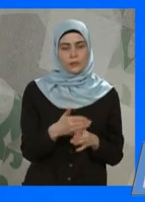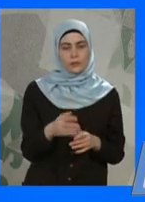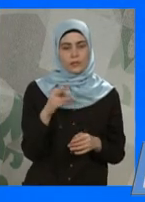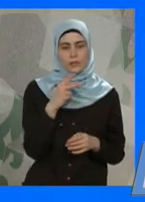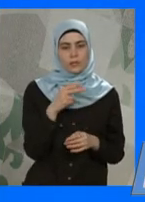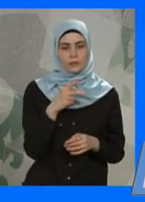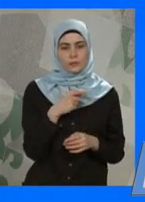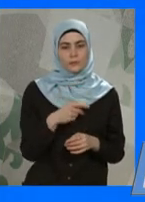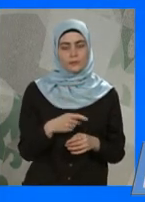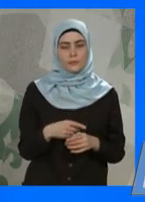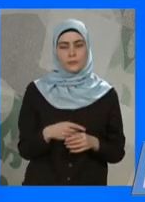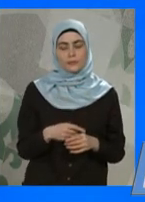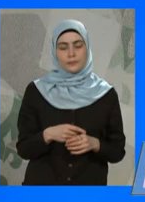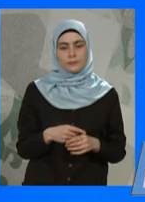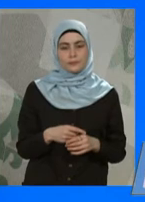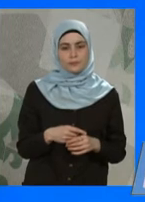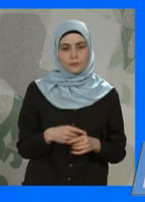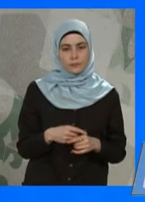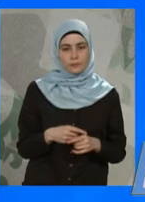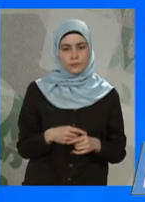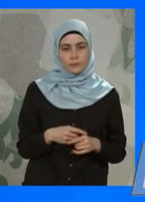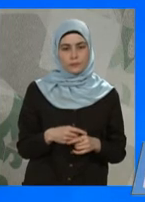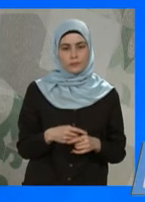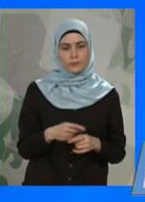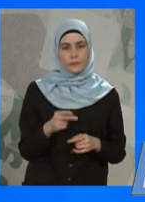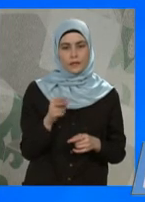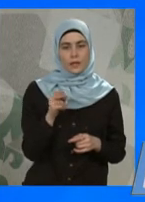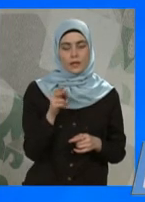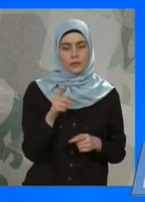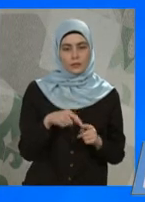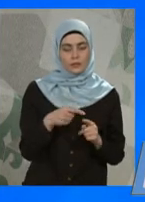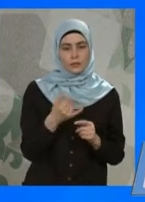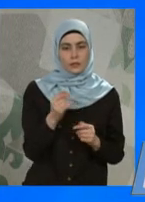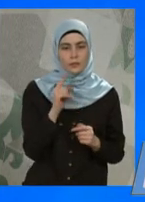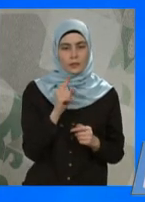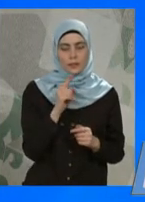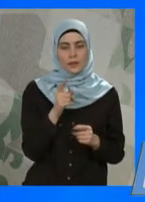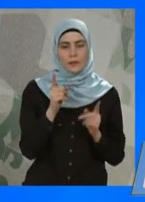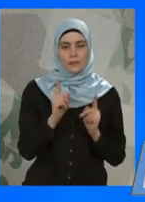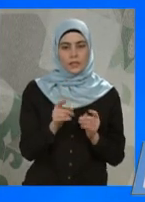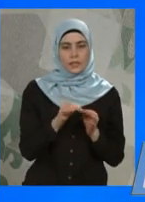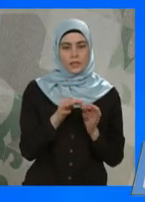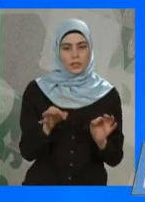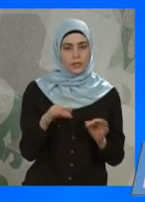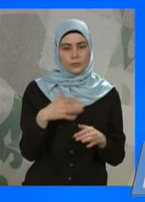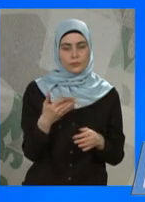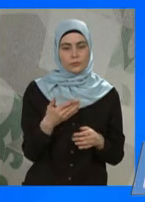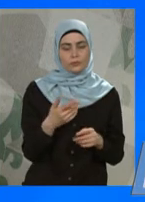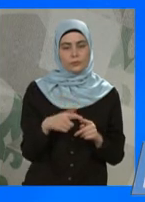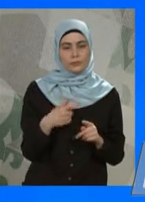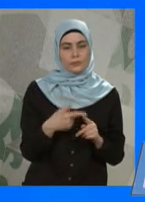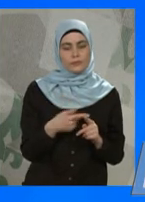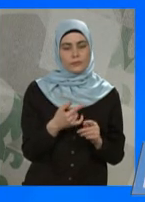препараты, ввозить отдельные специальные препараты, которые пока не имеют официального разрешения. Я прошу правительство в